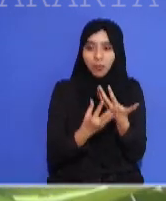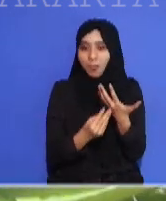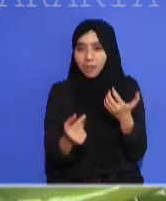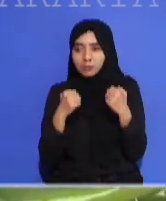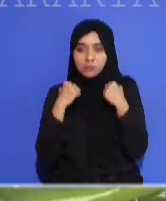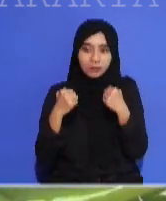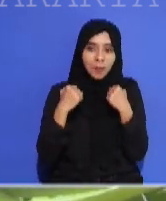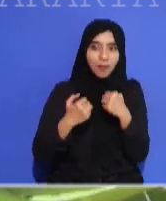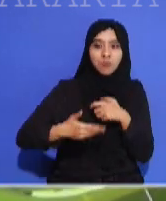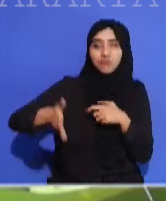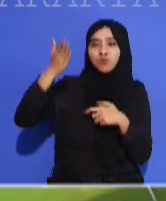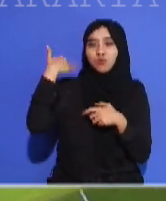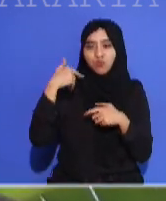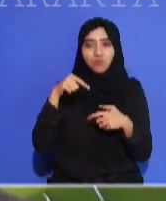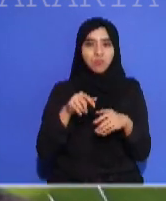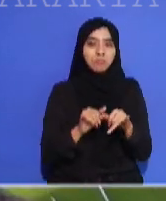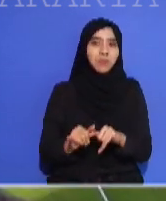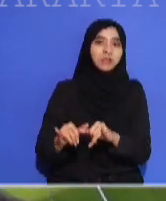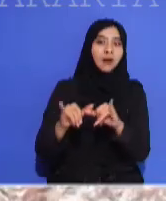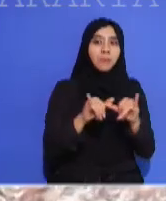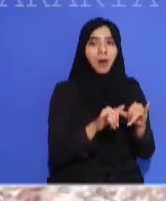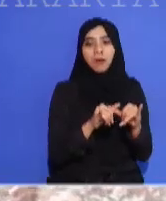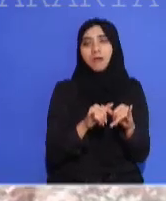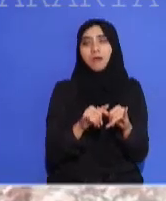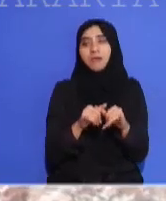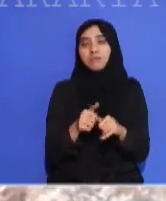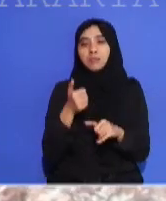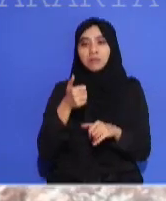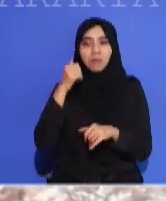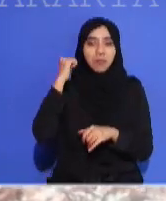sakmenika sesarengan ngisi kamardikan kanthi bangun bangsa. Widianto lan Herif Yuda Asung Palep.